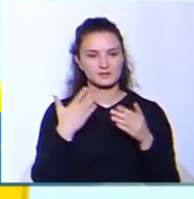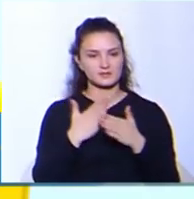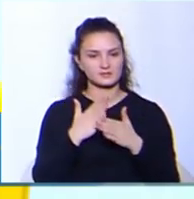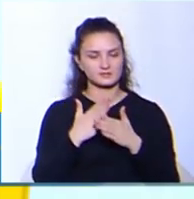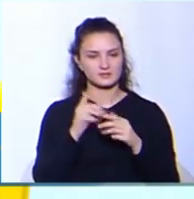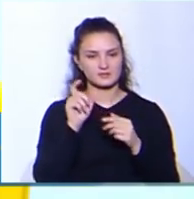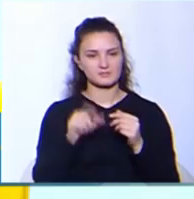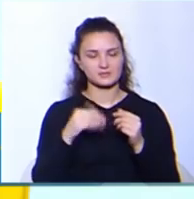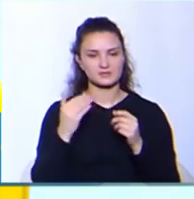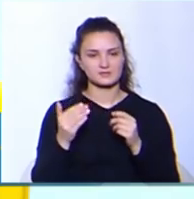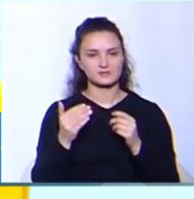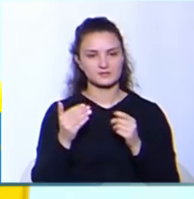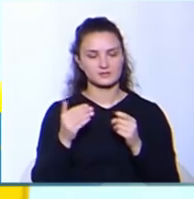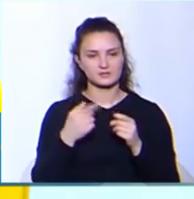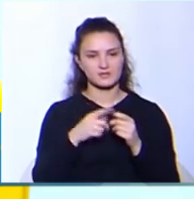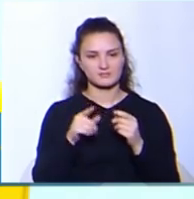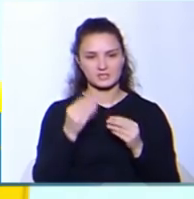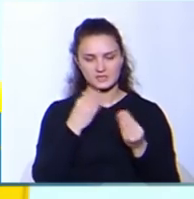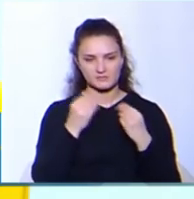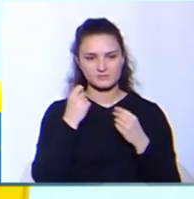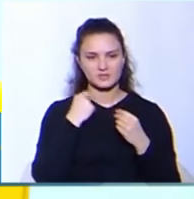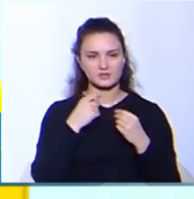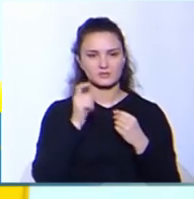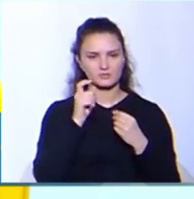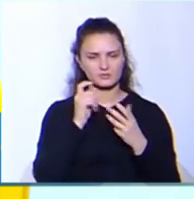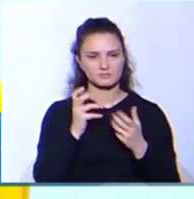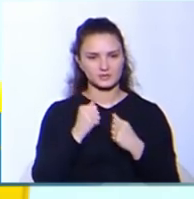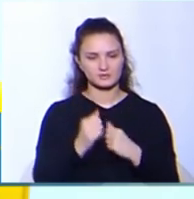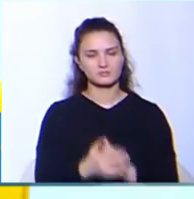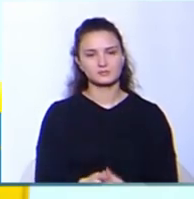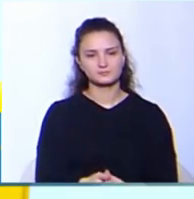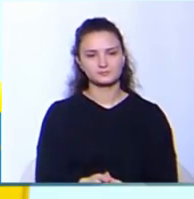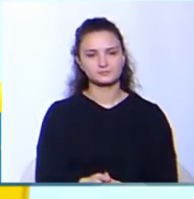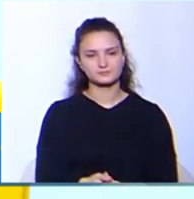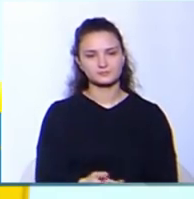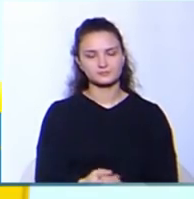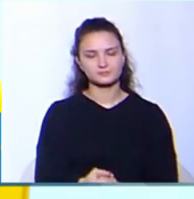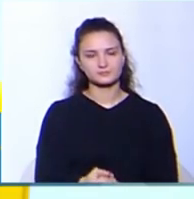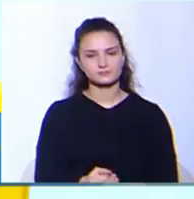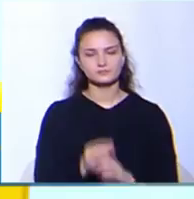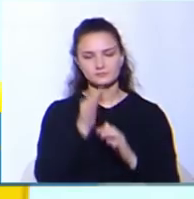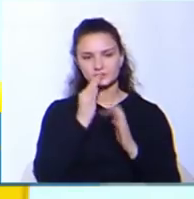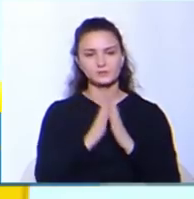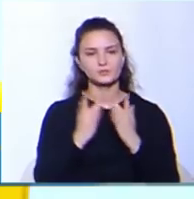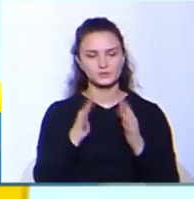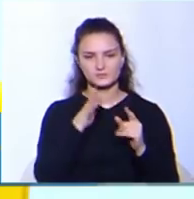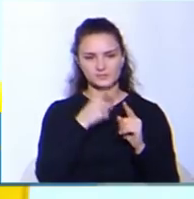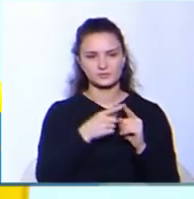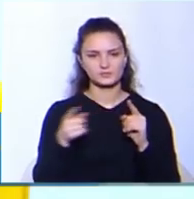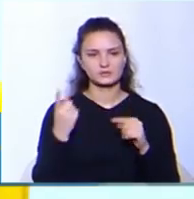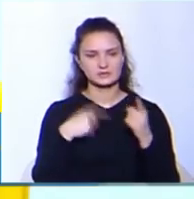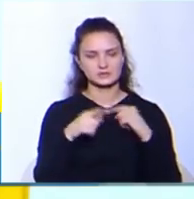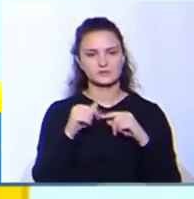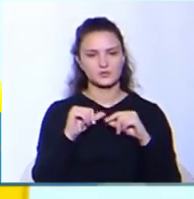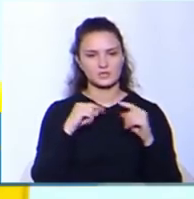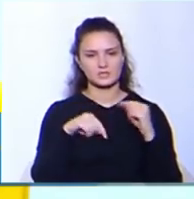შეუძლებელი ხდება ხოლმე ადამიანისთვის ამდენი საკვების ან ალკოჰოლის მიღება რაც მე მოითხოვს ხოლმე უკვე გარკვეულ პერიოდს რომ ისო ფორმაში